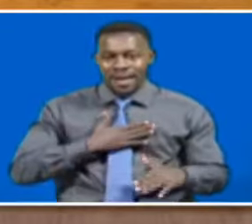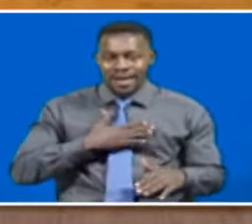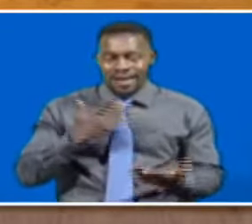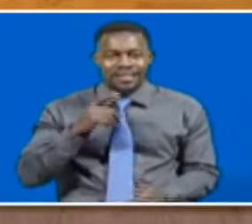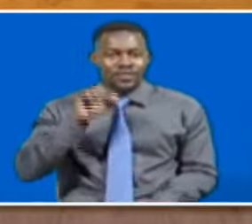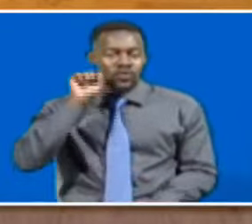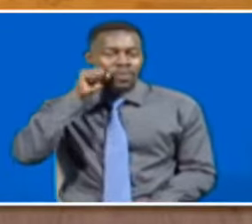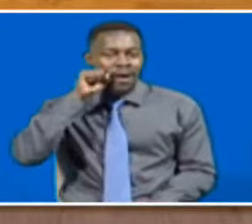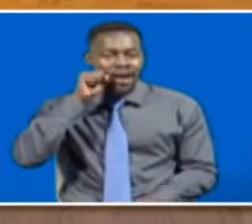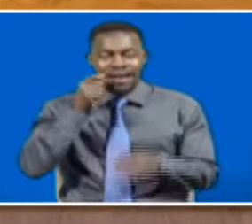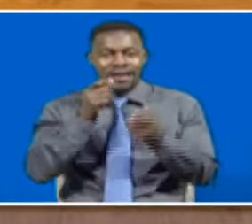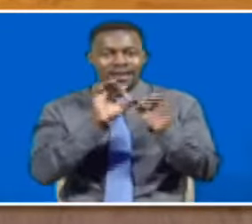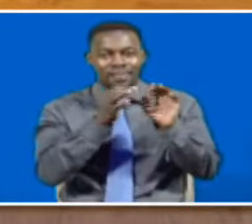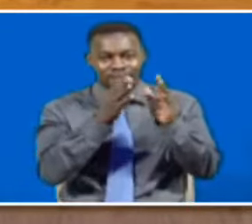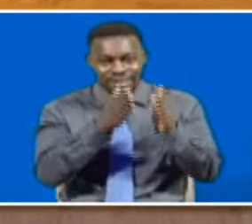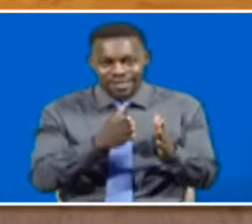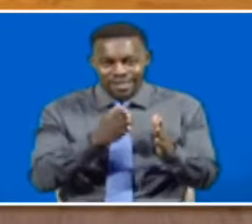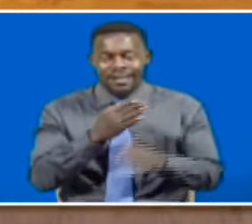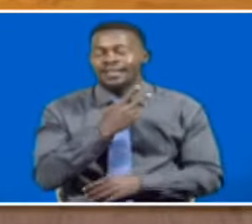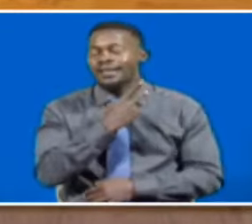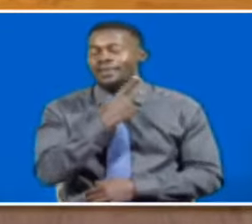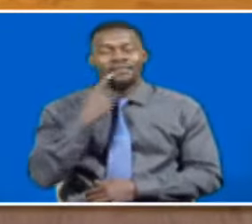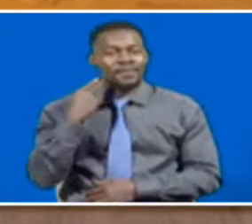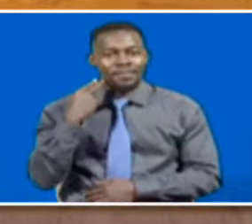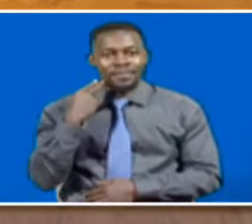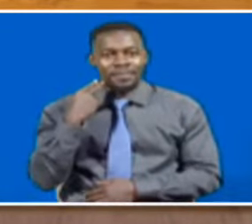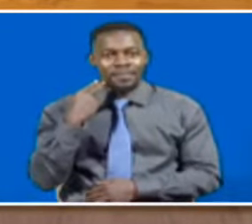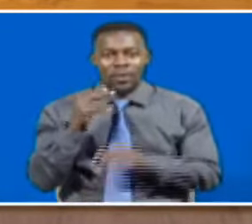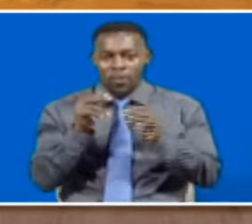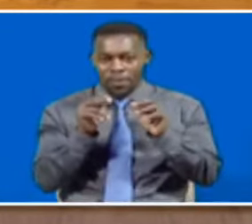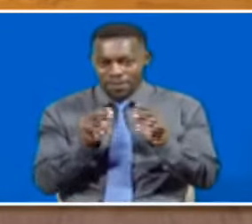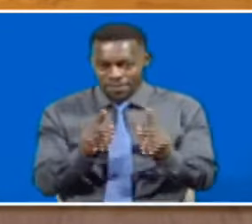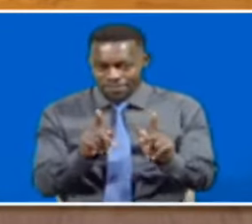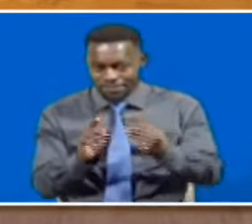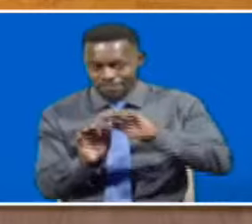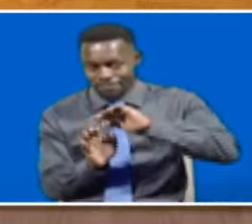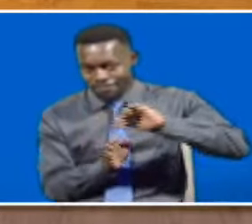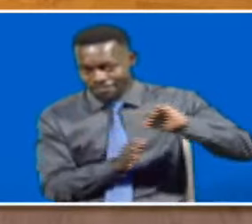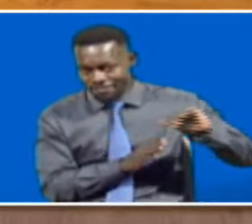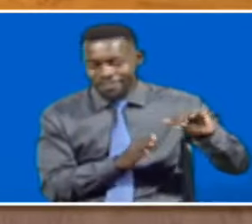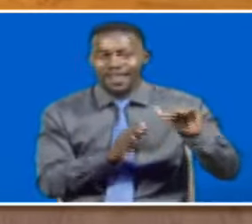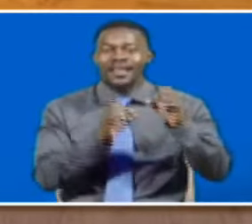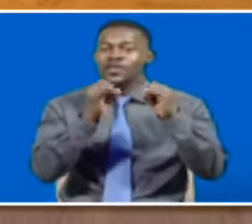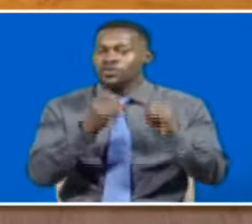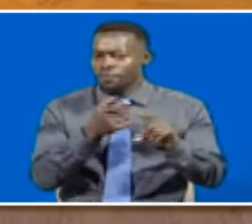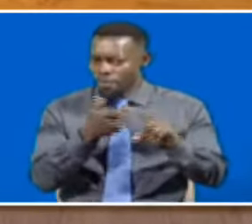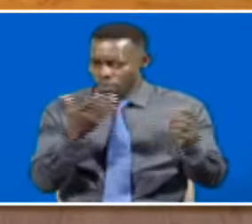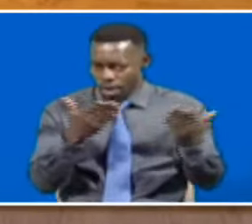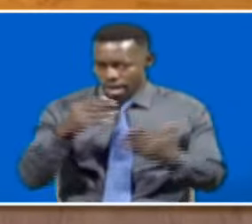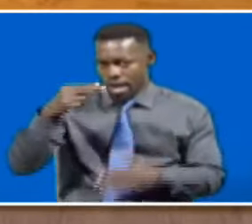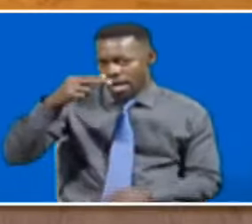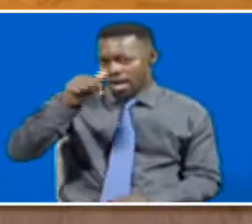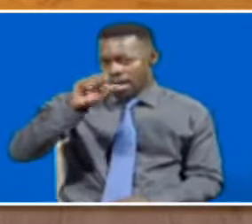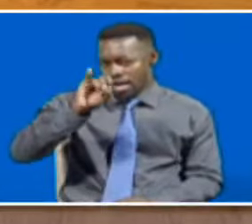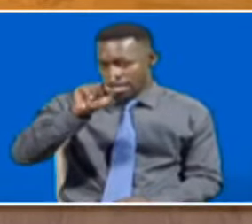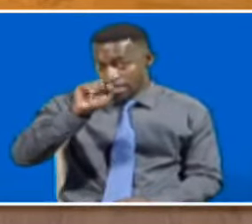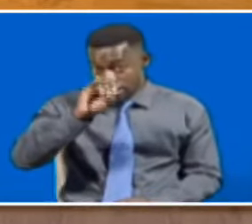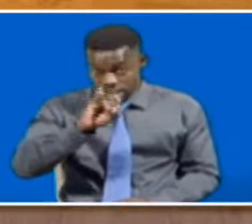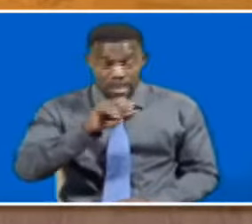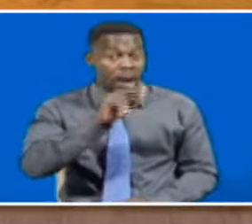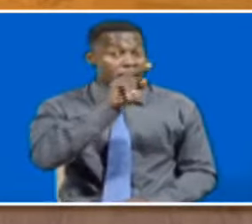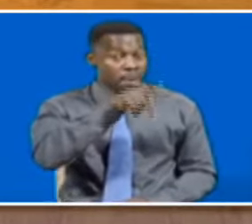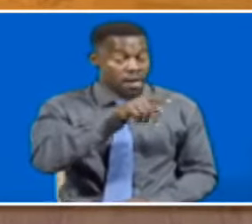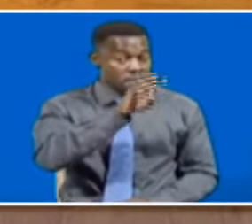Nyeri na mwenzangu wa ishara ni Filipo Mondi. Tuanze na taarifa kutoka kule Haiti, ambapo waziri mkuu wa Haiti